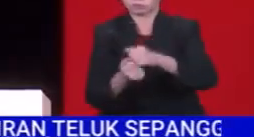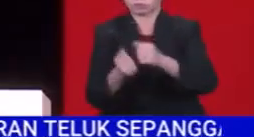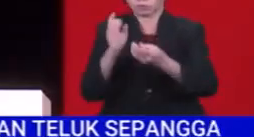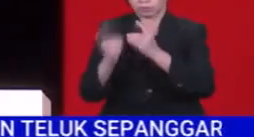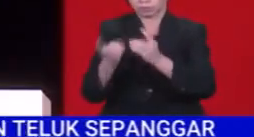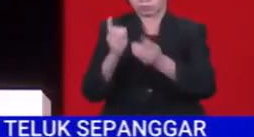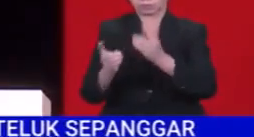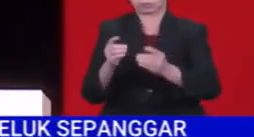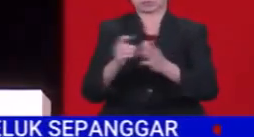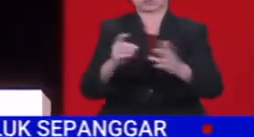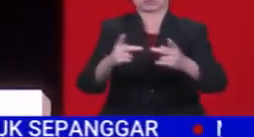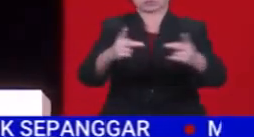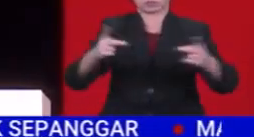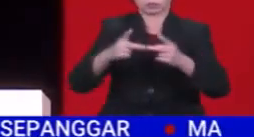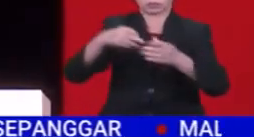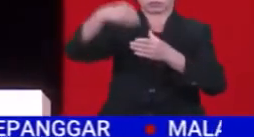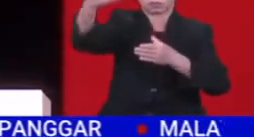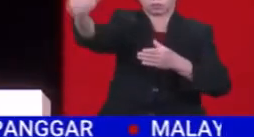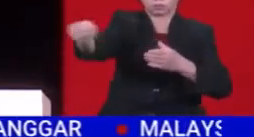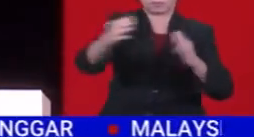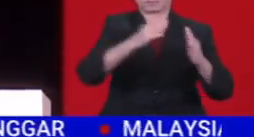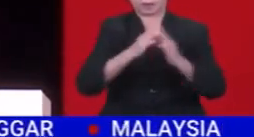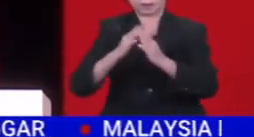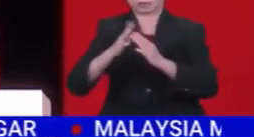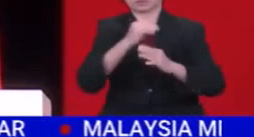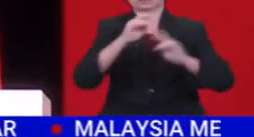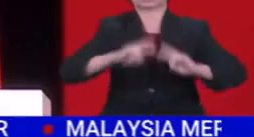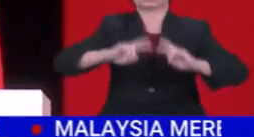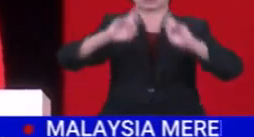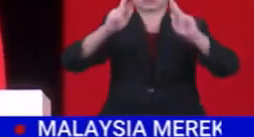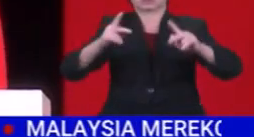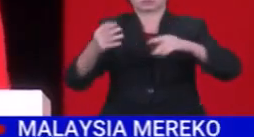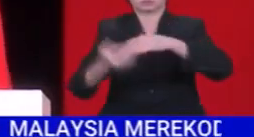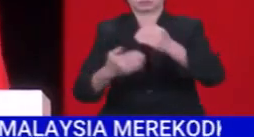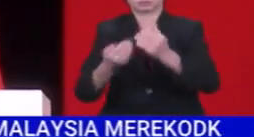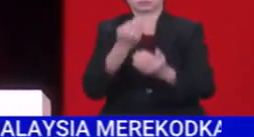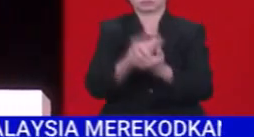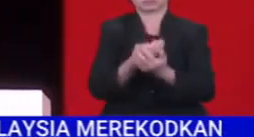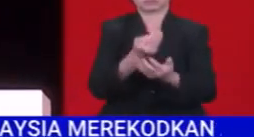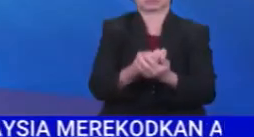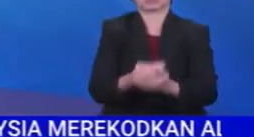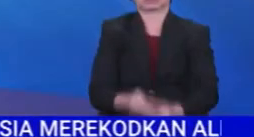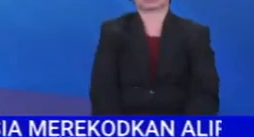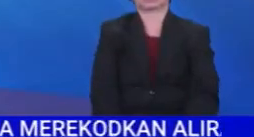khususnya di kawasan 2 Banda dan meningkatkan literasi keuangan